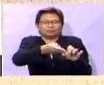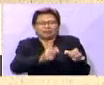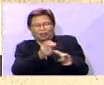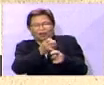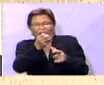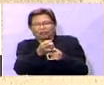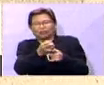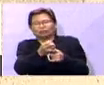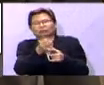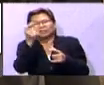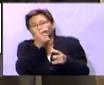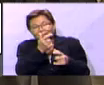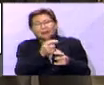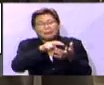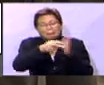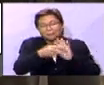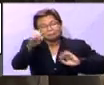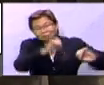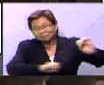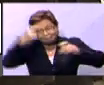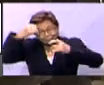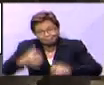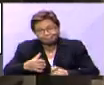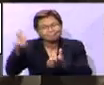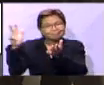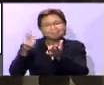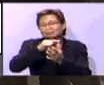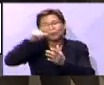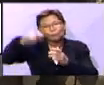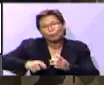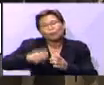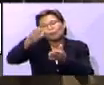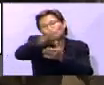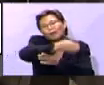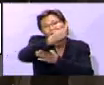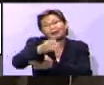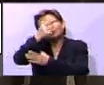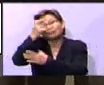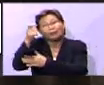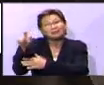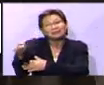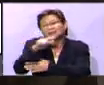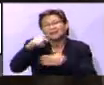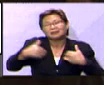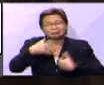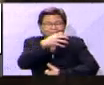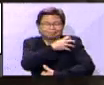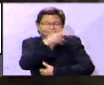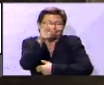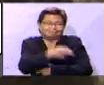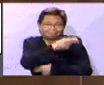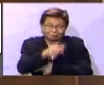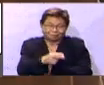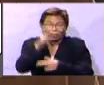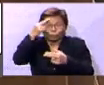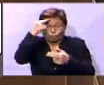atau sebaliknya ini bermakna tiada apa-apa keputusan sah perlu dibatalkan atau Sebab mereka tidak mempunyai kuasa alasan